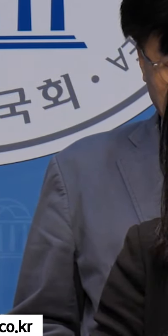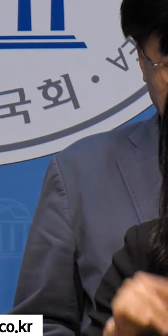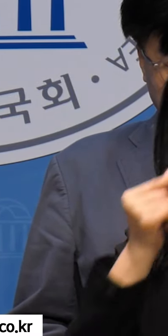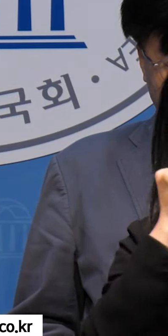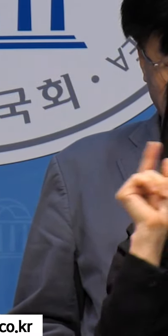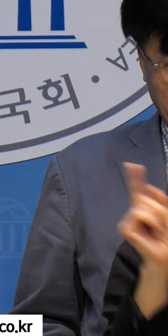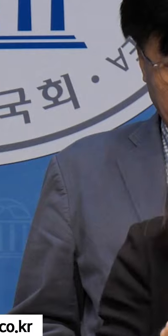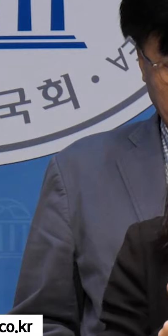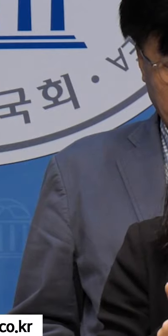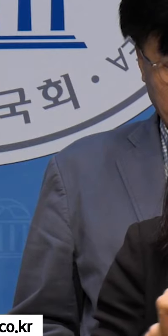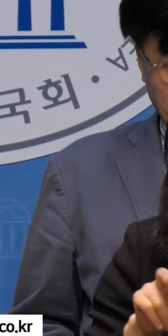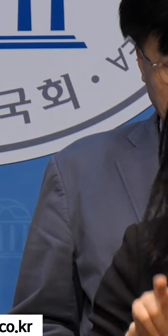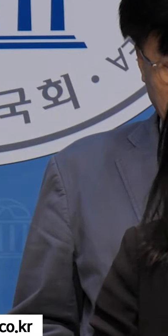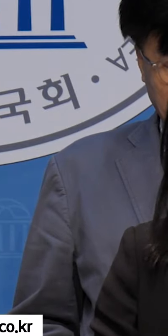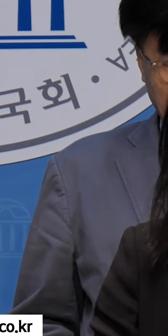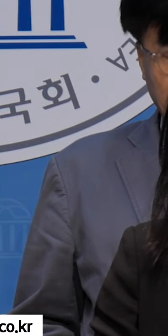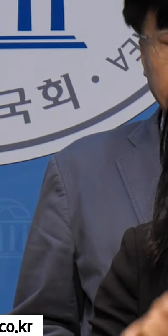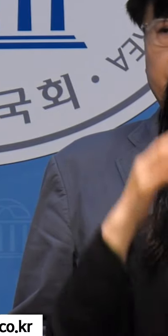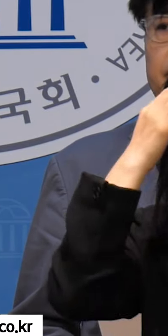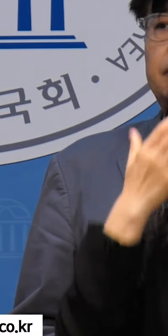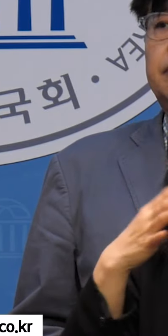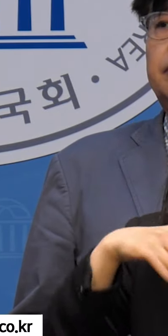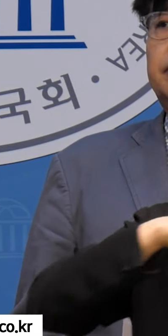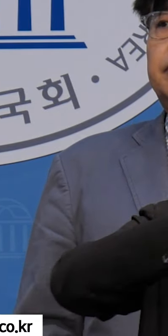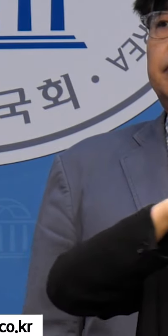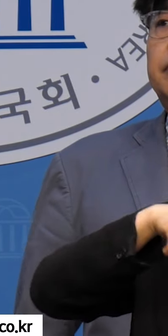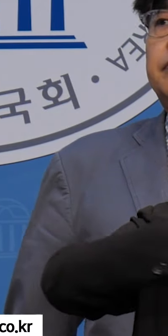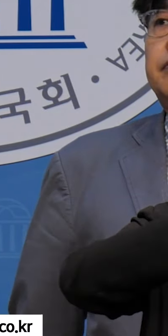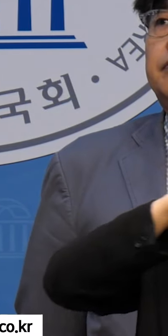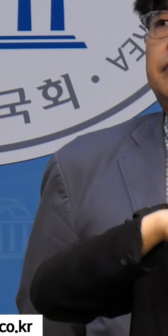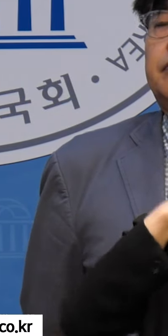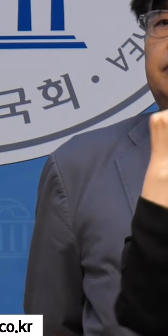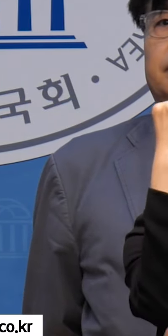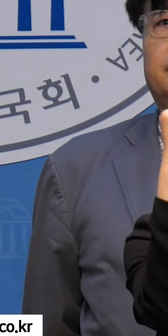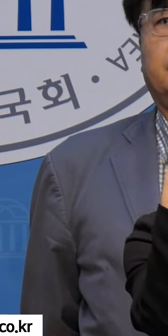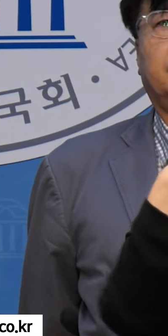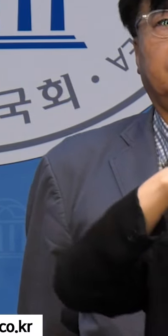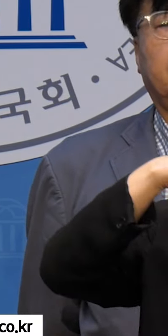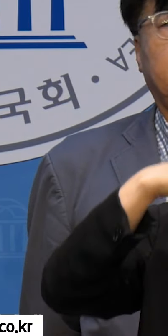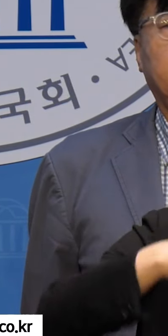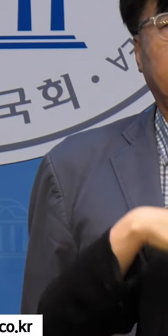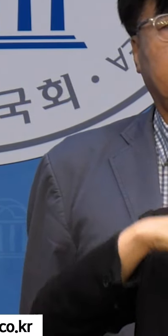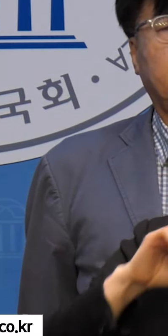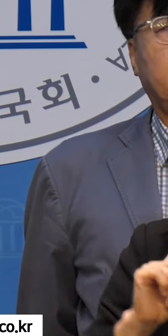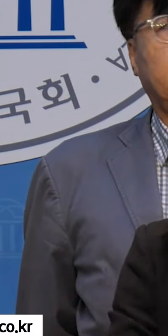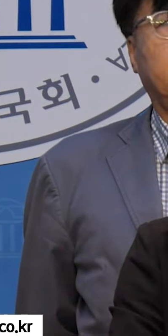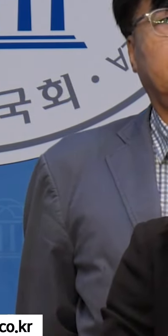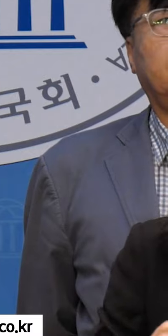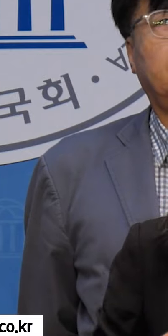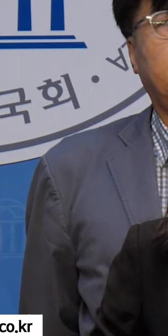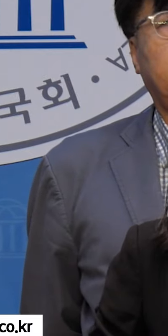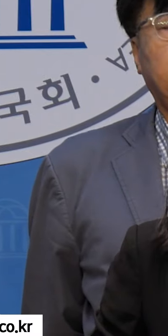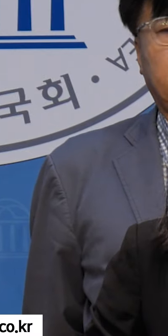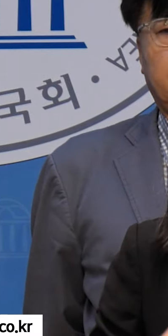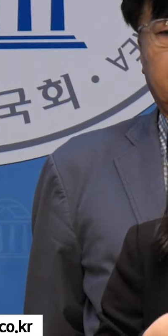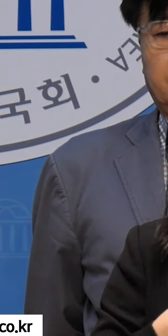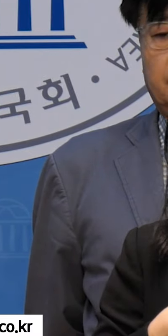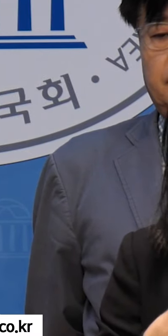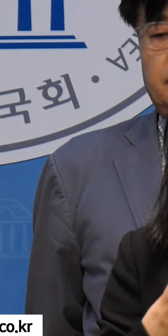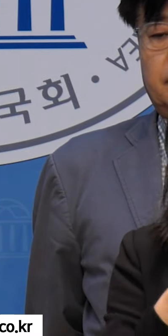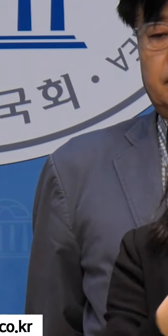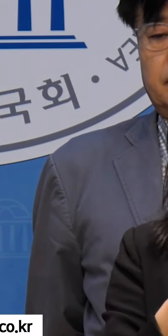극복하기 위해서는 지금 현재 우리 국가 운영의 틀을 바꾸지 않으면 안 된다는 것을 그동안 수십